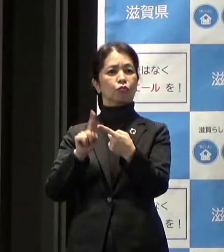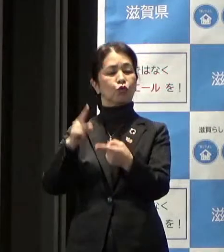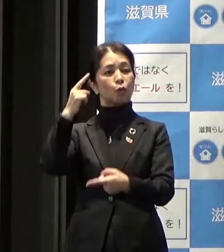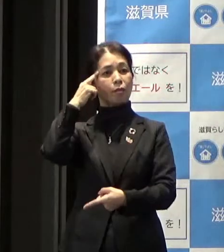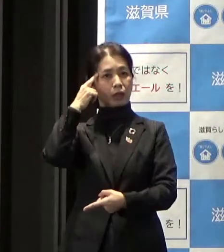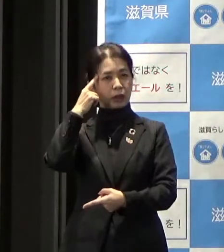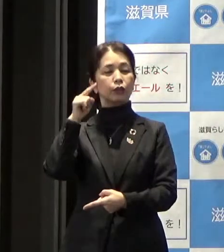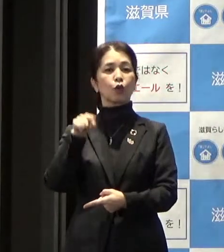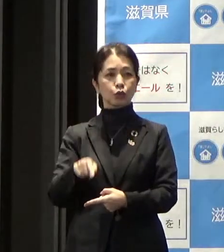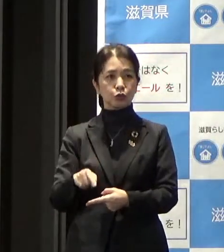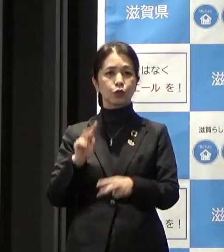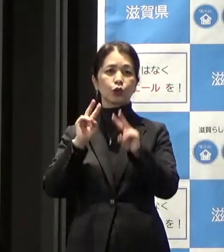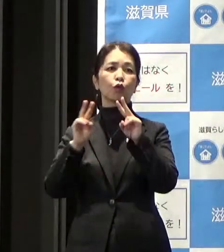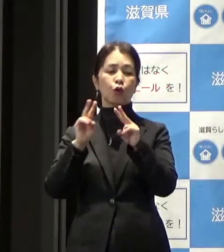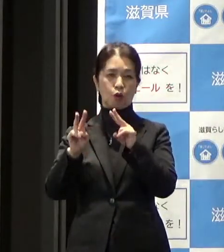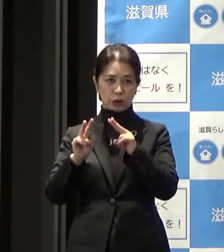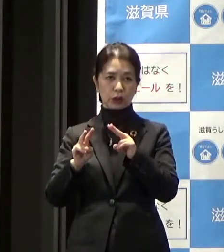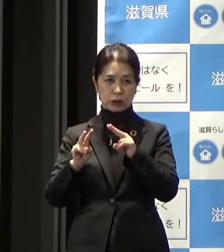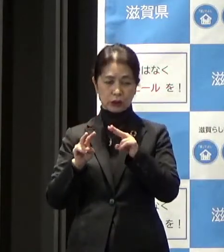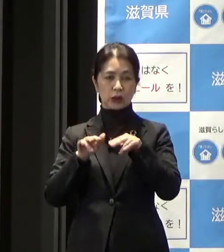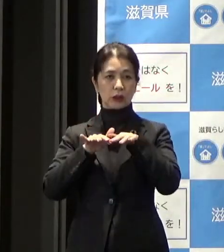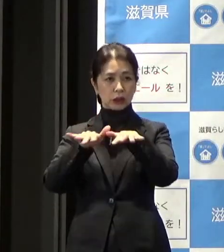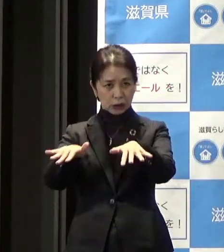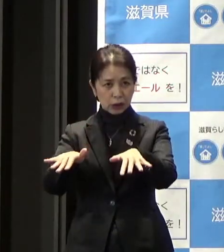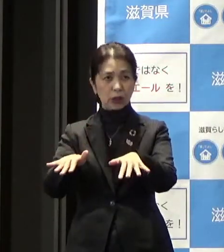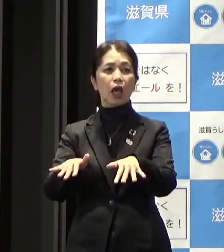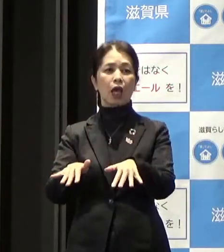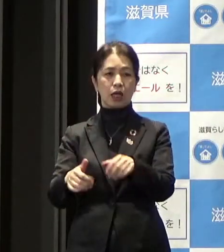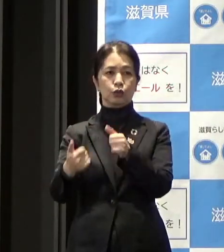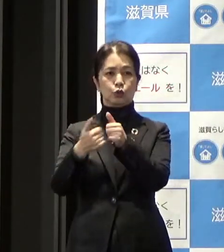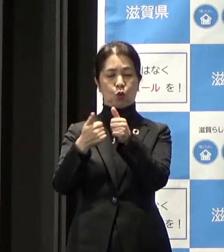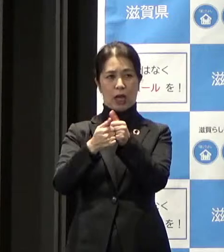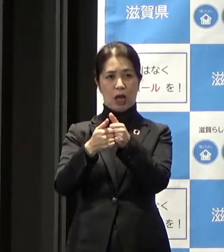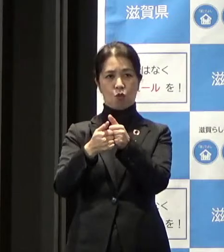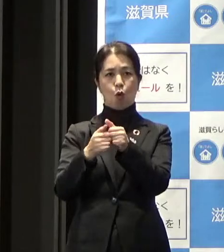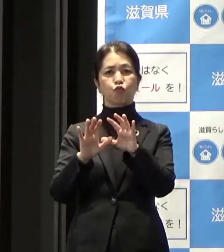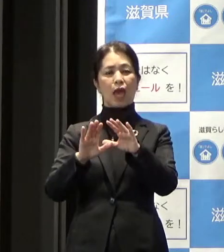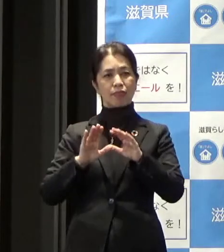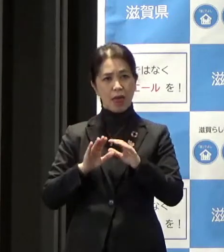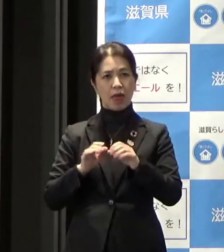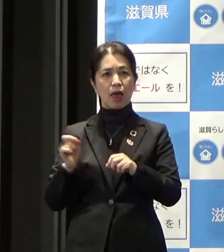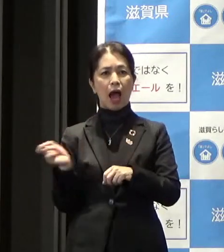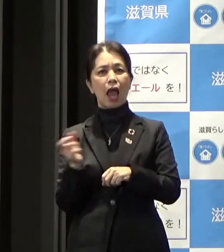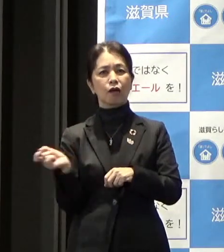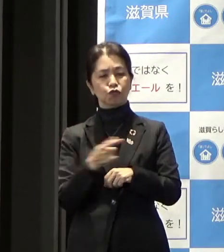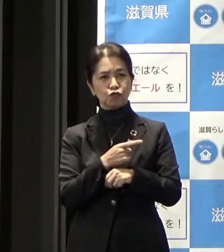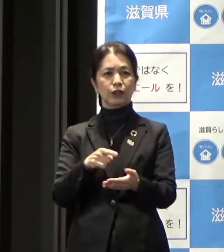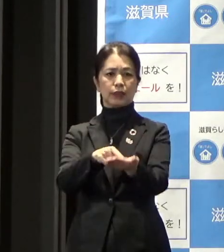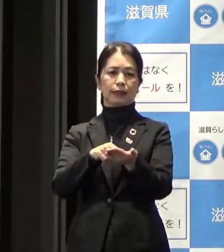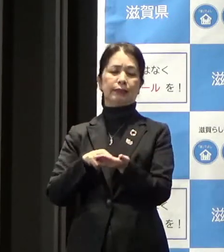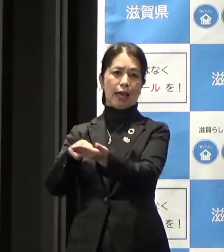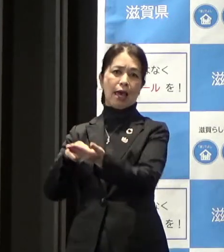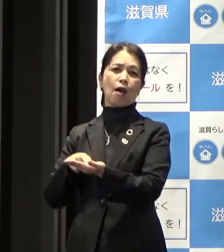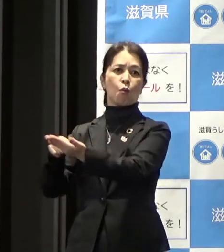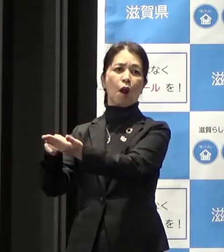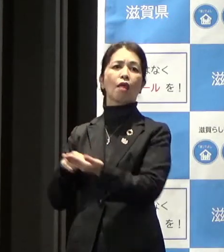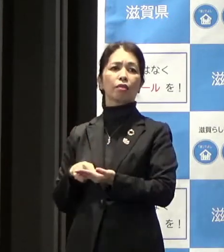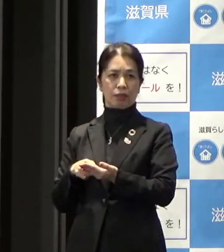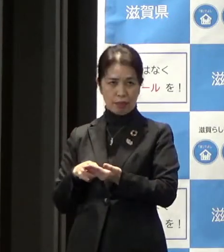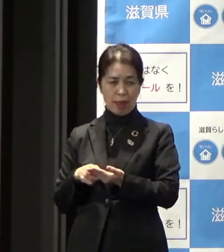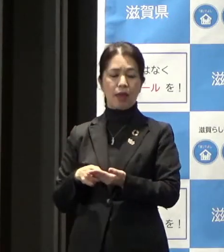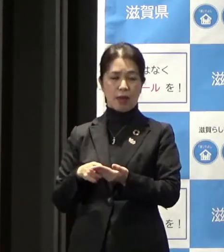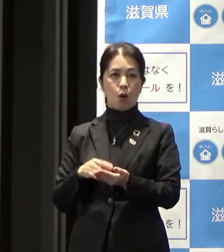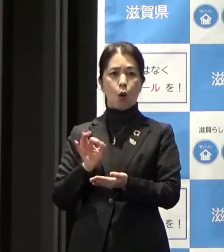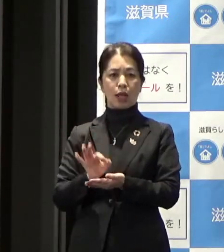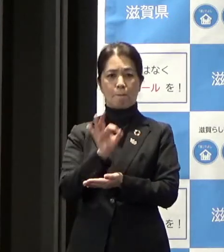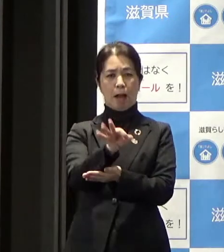業者の皆様方にしっかりとお伝えし、またご相談に乗り、できるだけ早く申請をしていただき、また受給してい